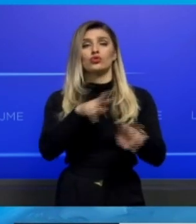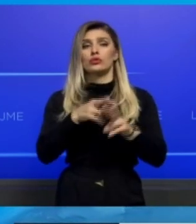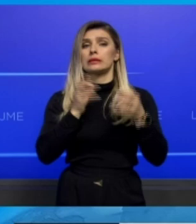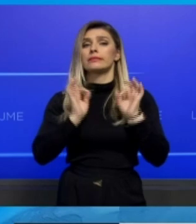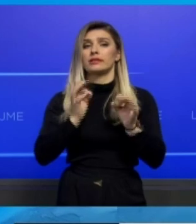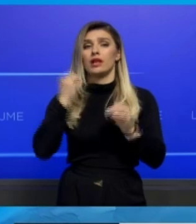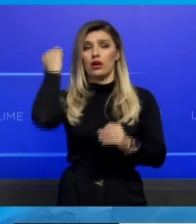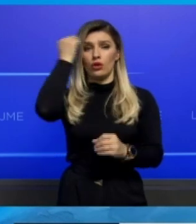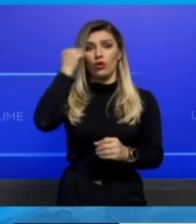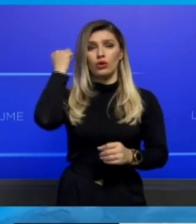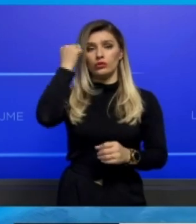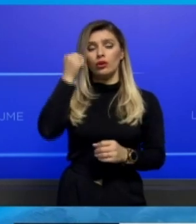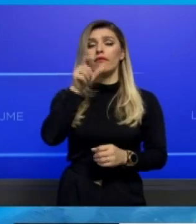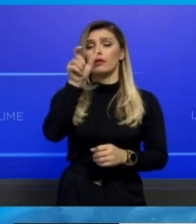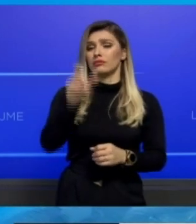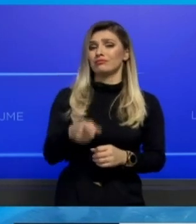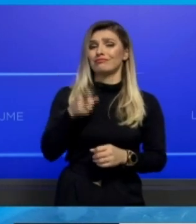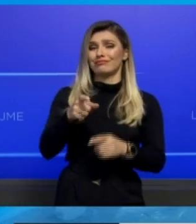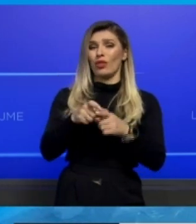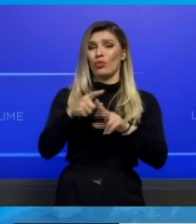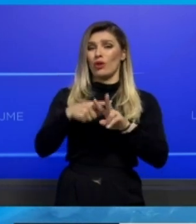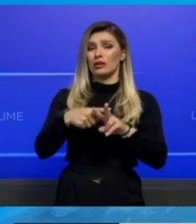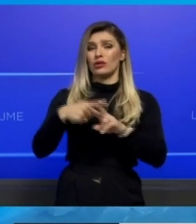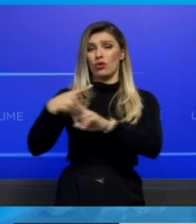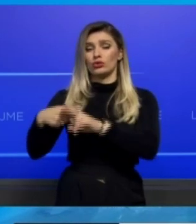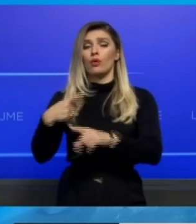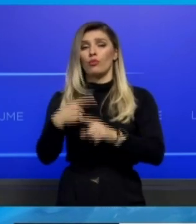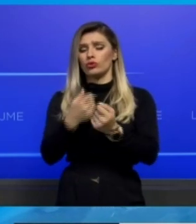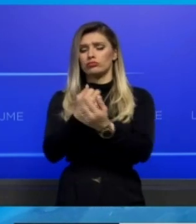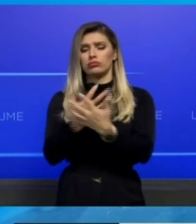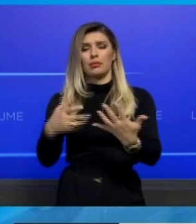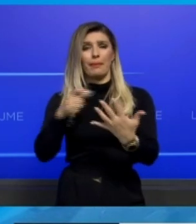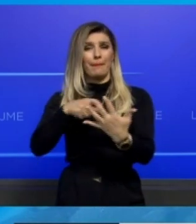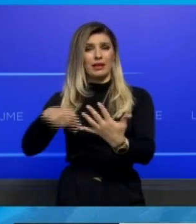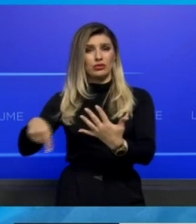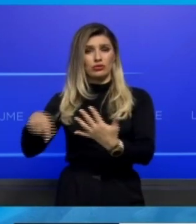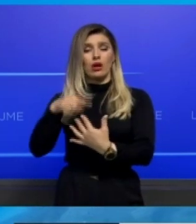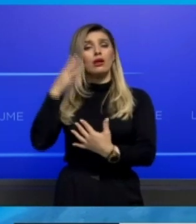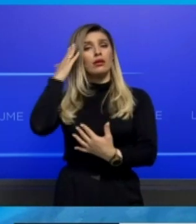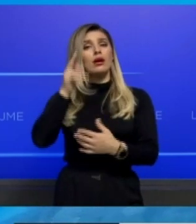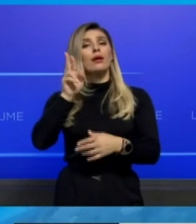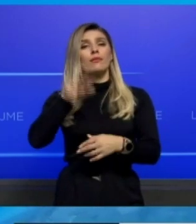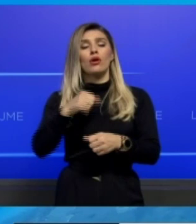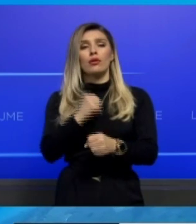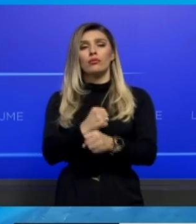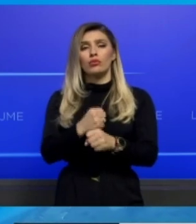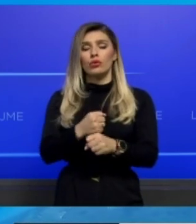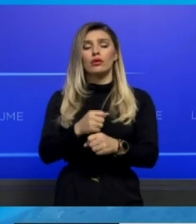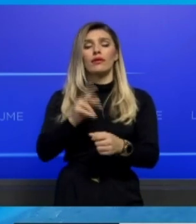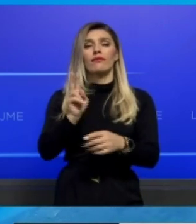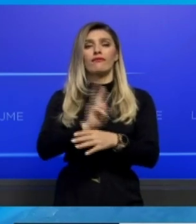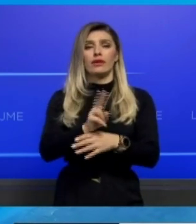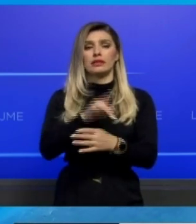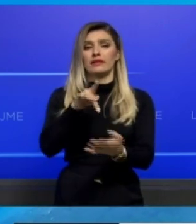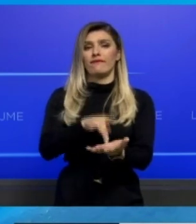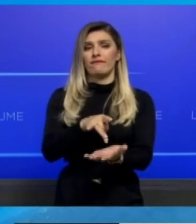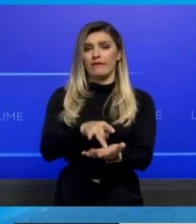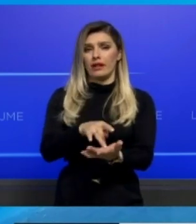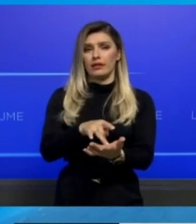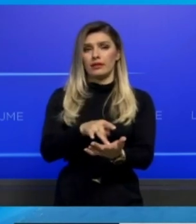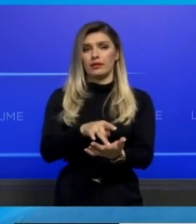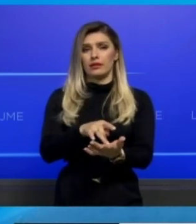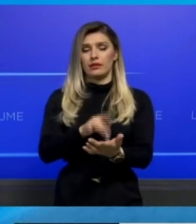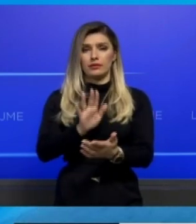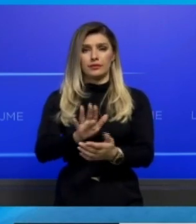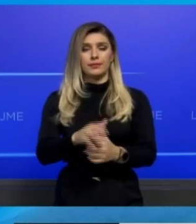Speciale e Kosovës, Dhurata Hoxha dhe të tjerët, akuzohen se në vazhdimësi kanë kryer veprën penale kryç përdorimi pozitës apo